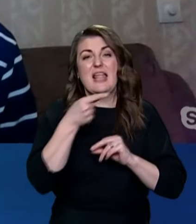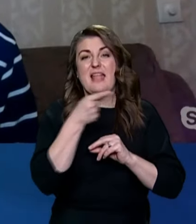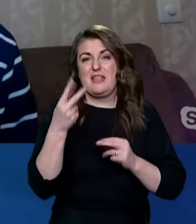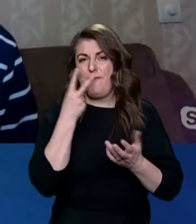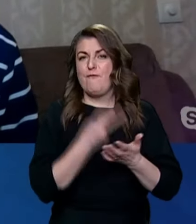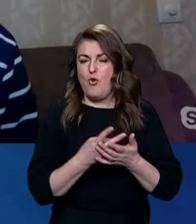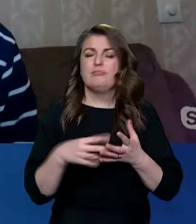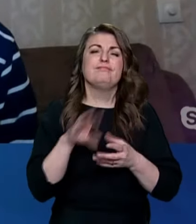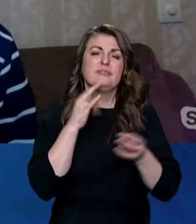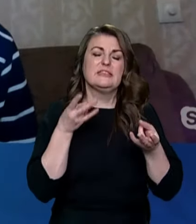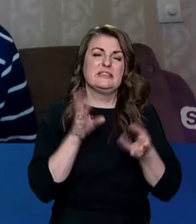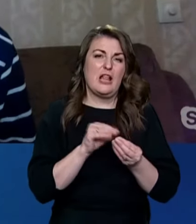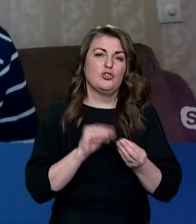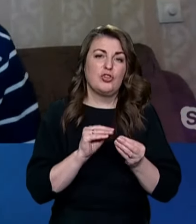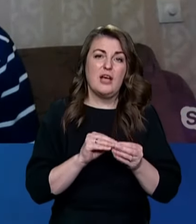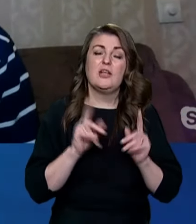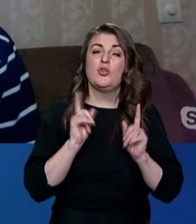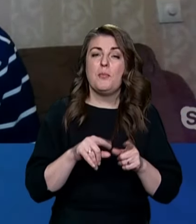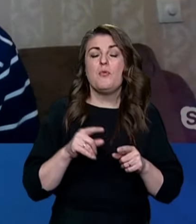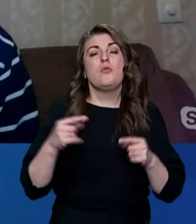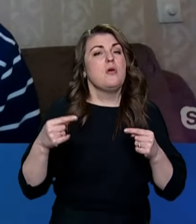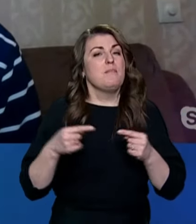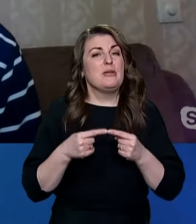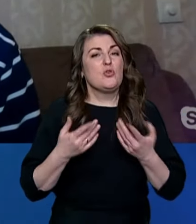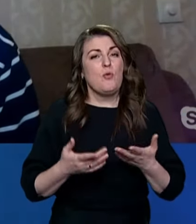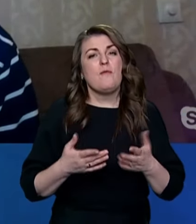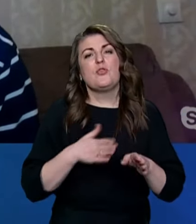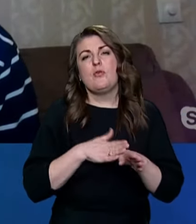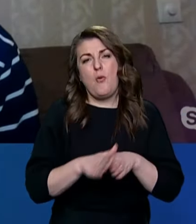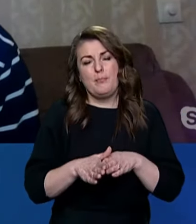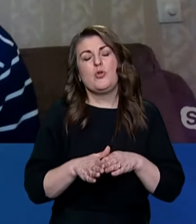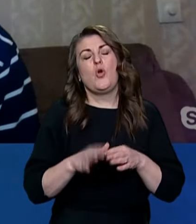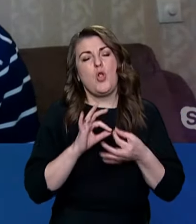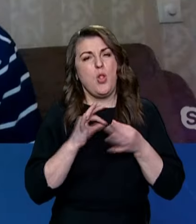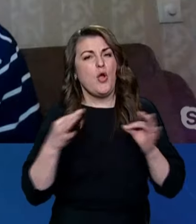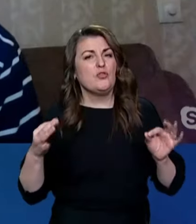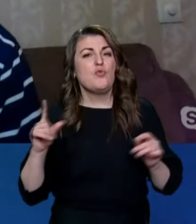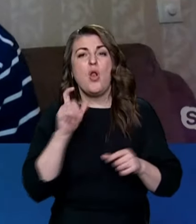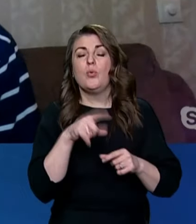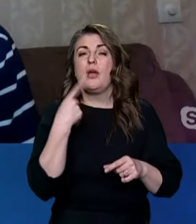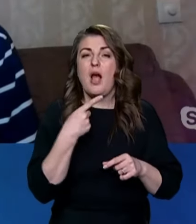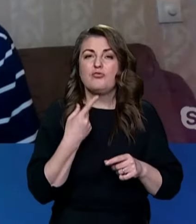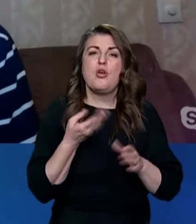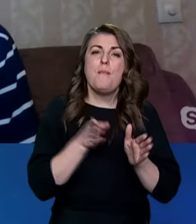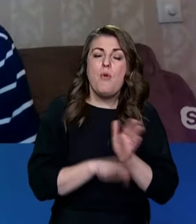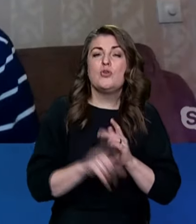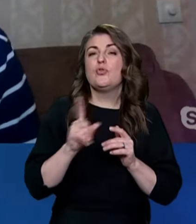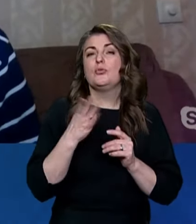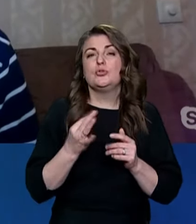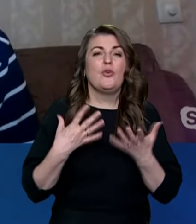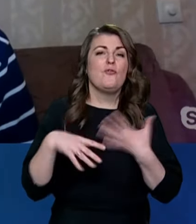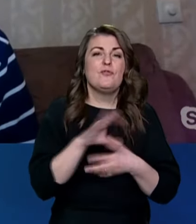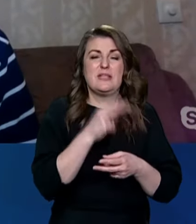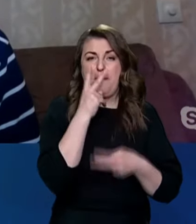фон, він залишається. І тому, безумовно, абсолютно логічно, що люди кажуть, що погіршилось, тому що